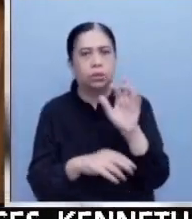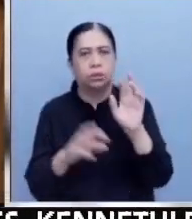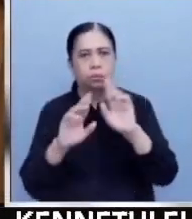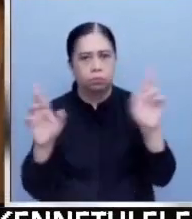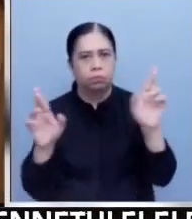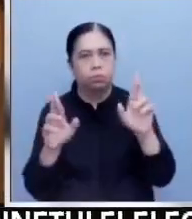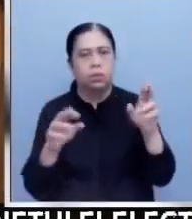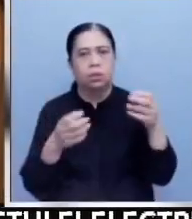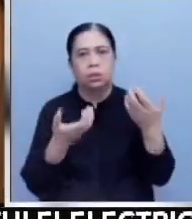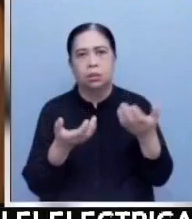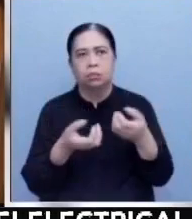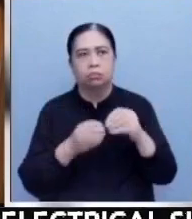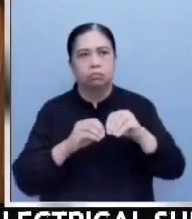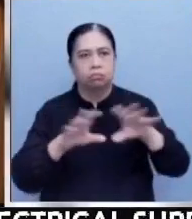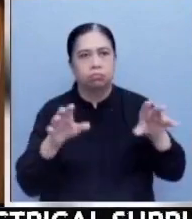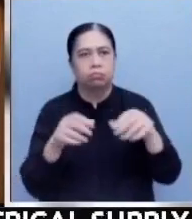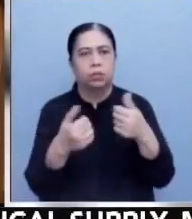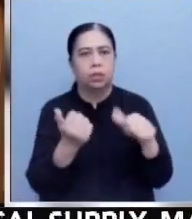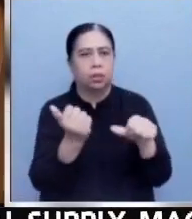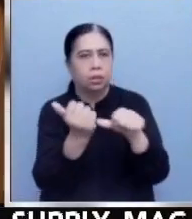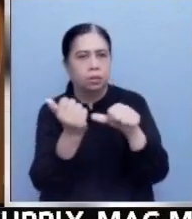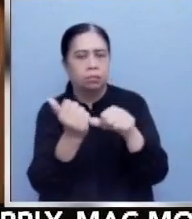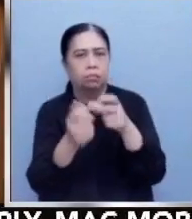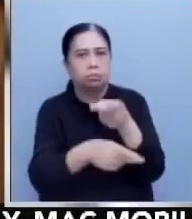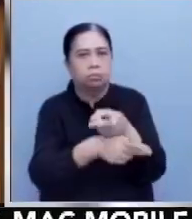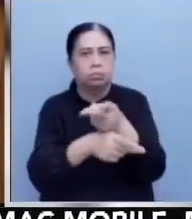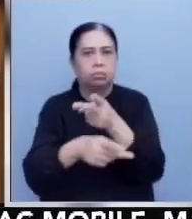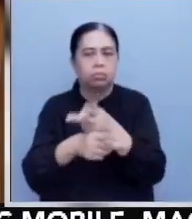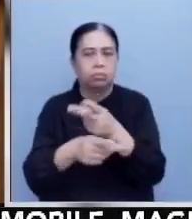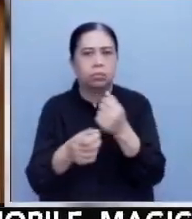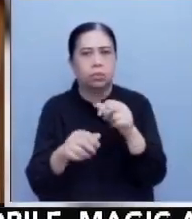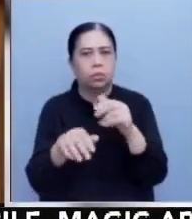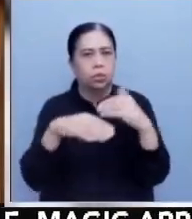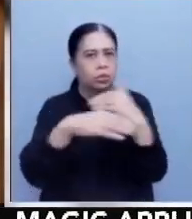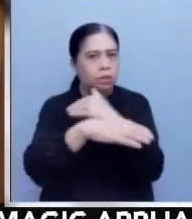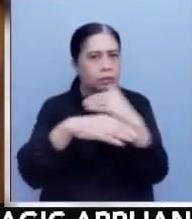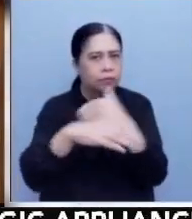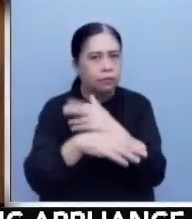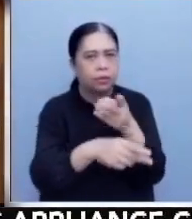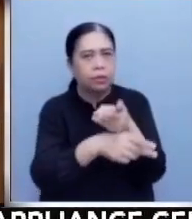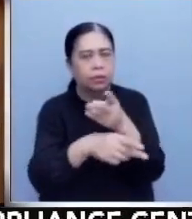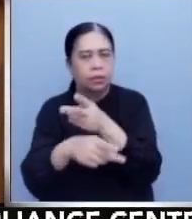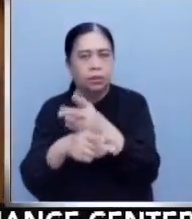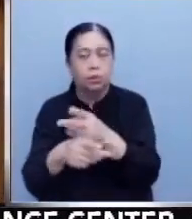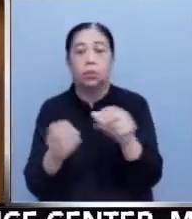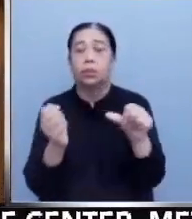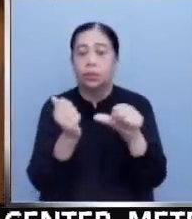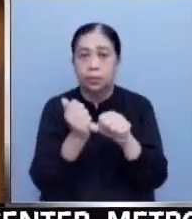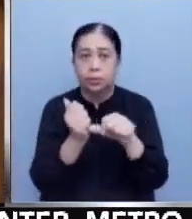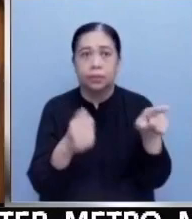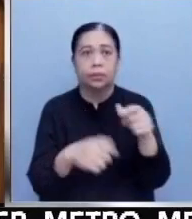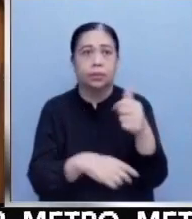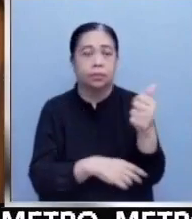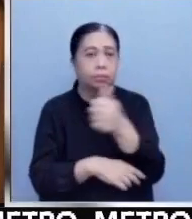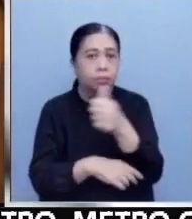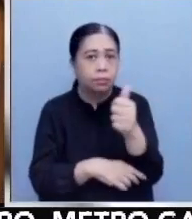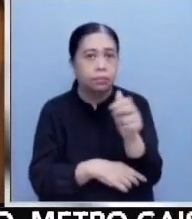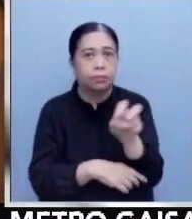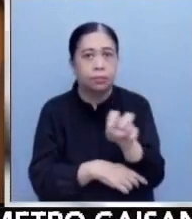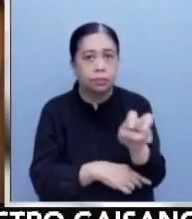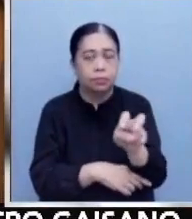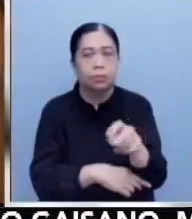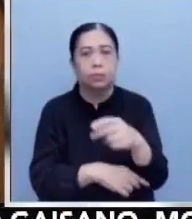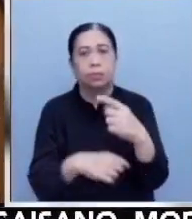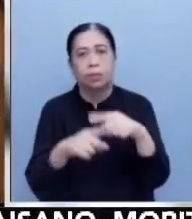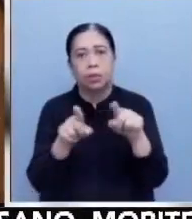deploying traffic aids and mga traffic enforcers to assist motorists, not only motorists but